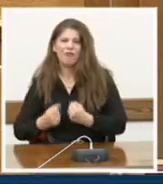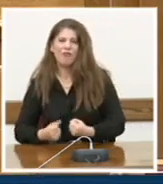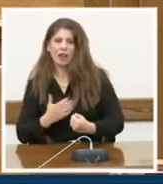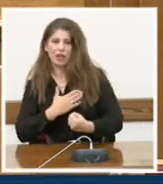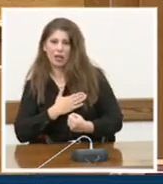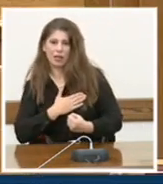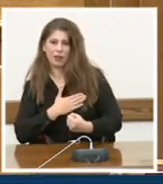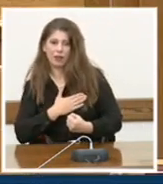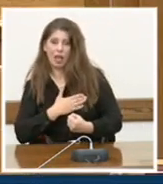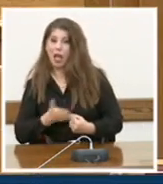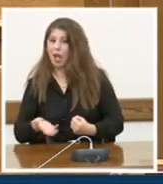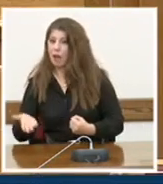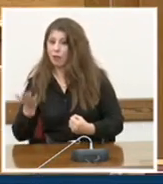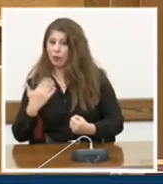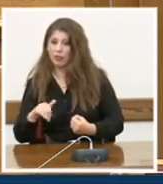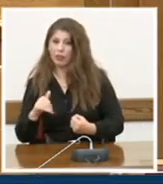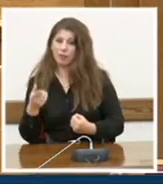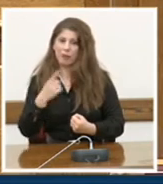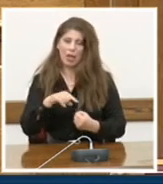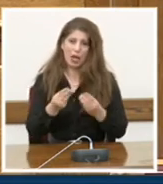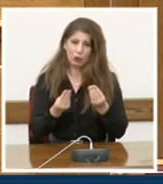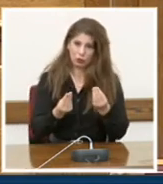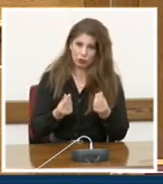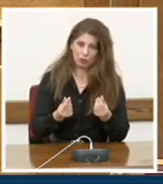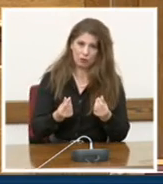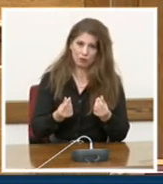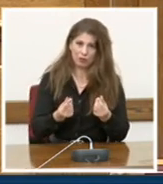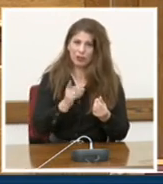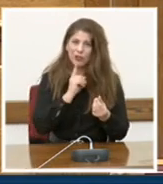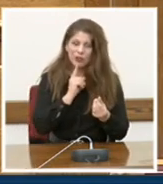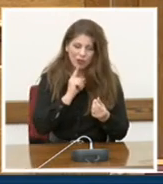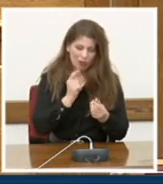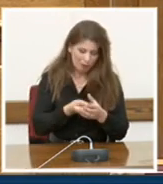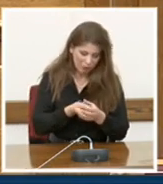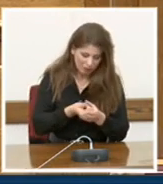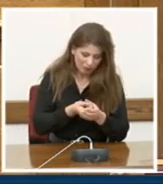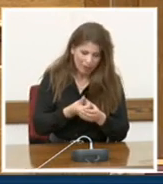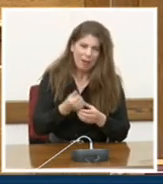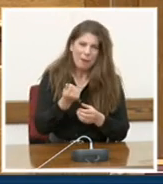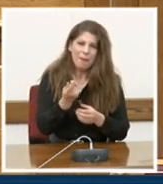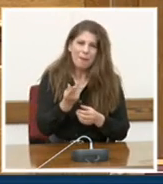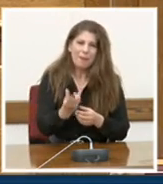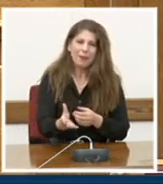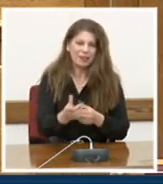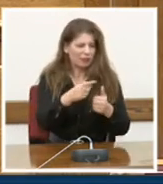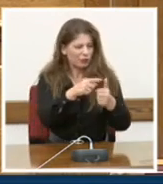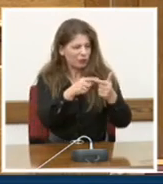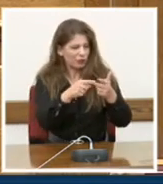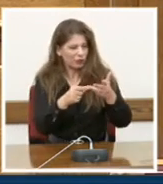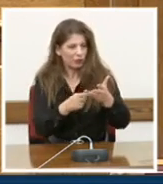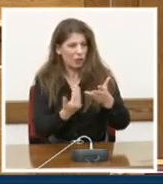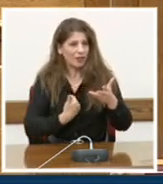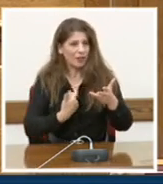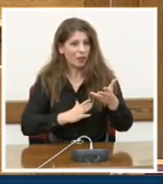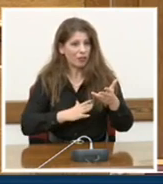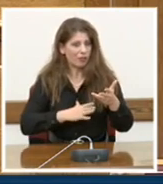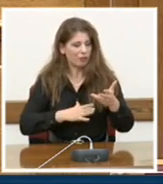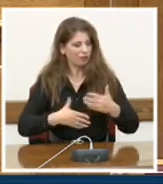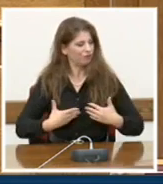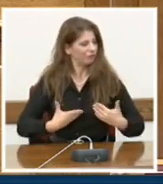αφού δεν υπάρχει εναλλακτική. Σαν κουκιά βλέπετε τελικά τους νέους ανθρώπους και τους πλασάρεστε κάτι